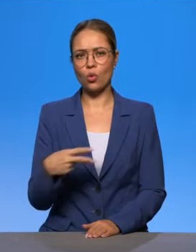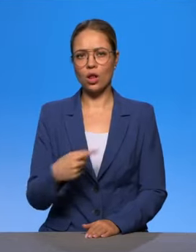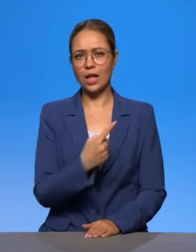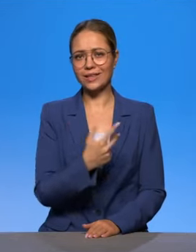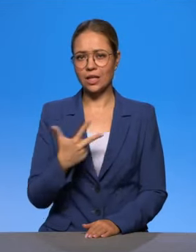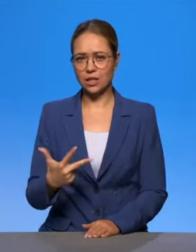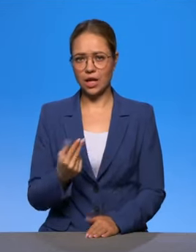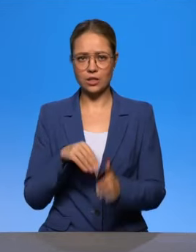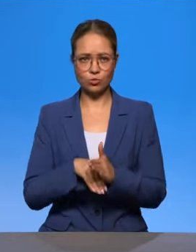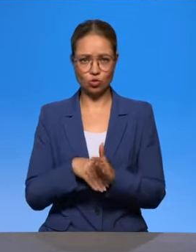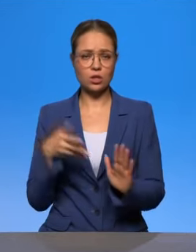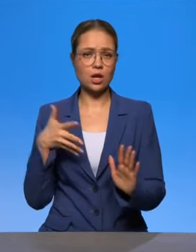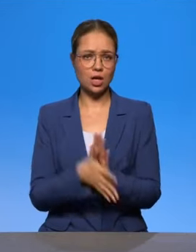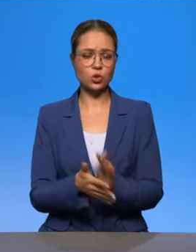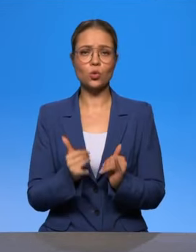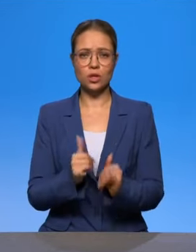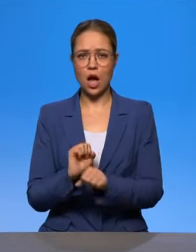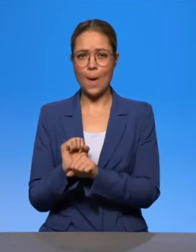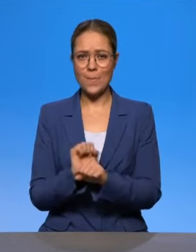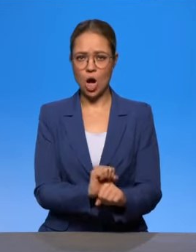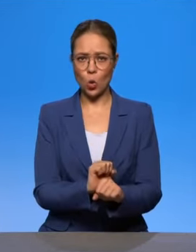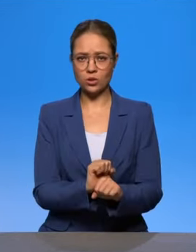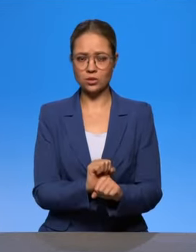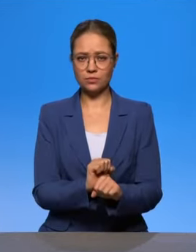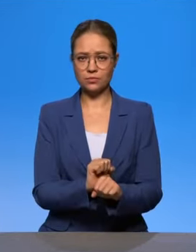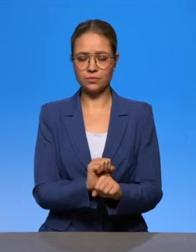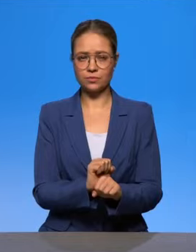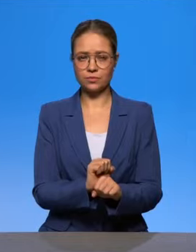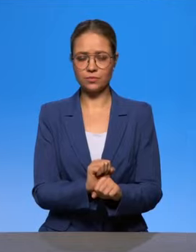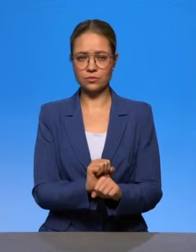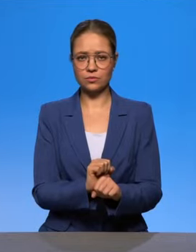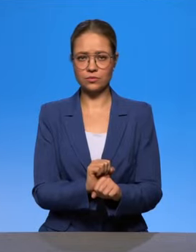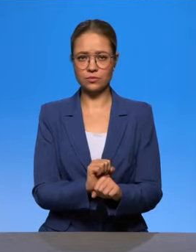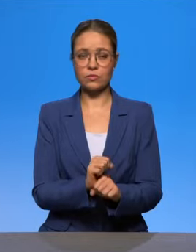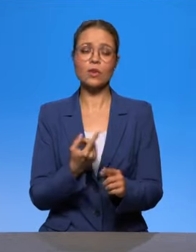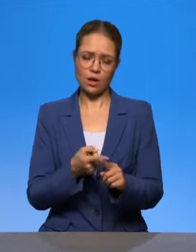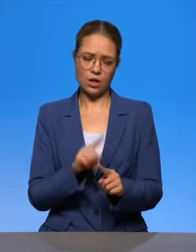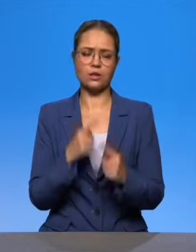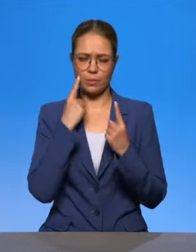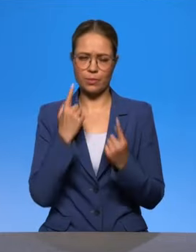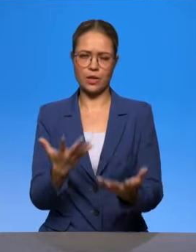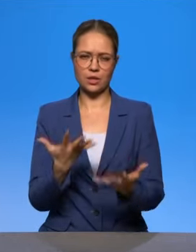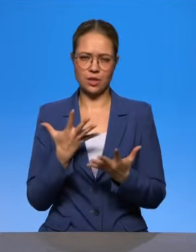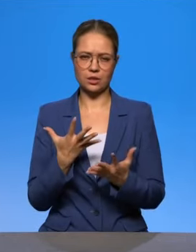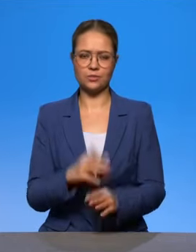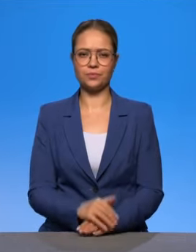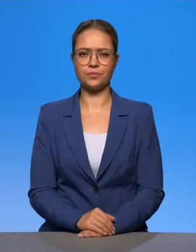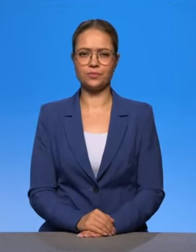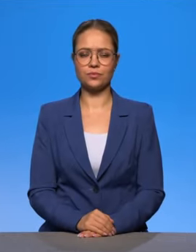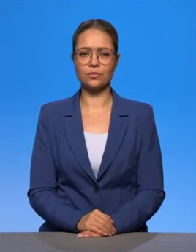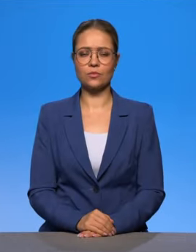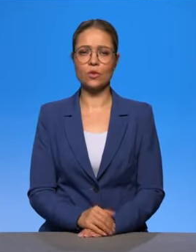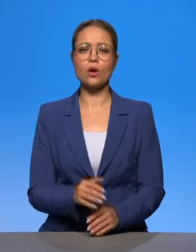бюджета идет расходы на оборонные. Это вполне понятно. Большую часть